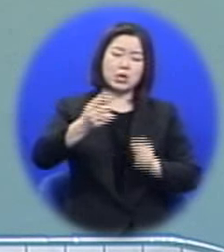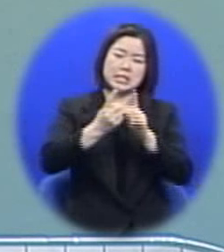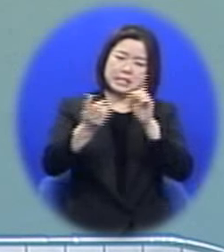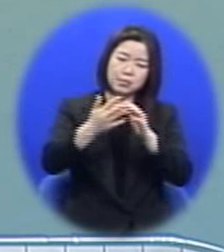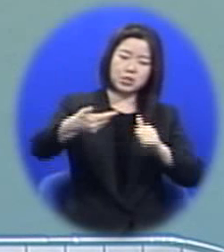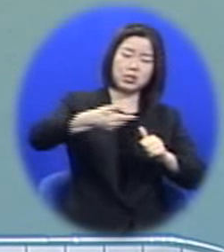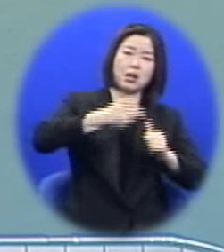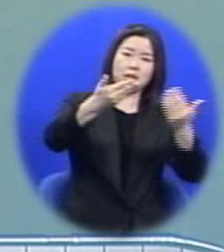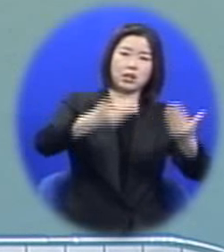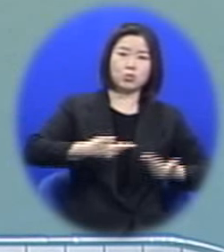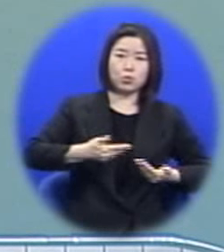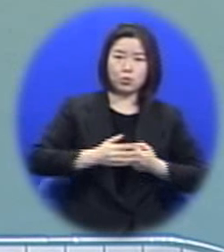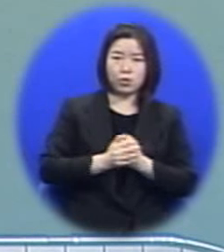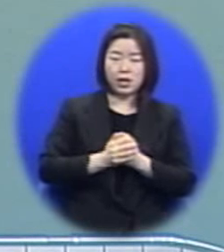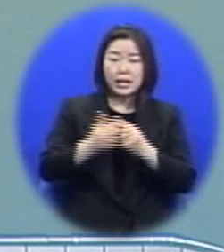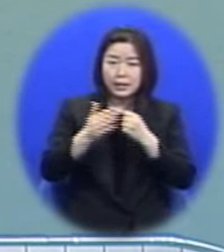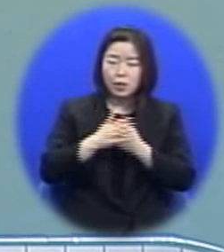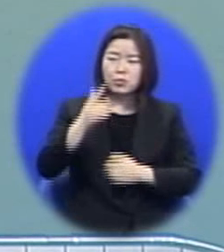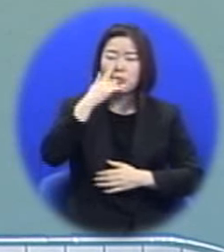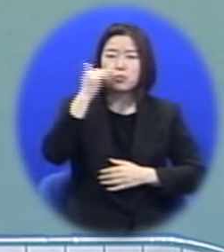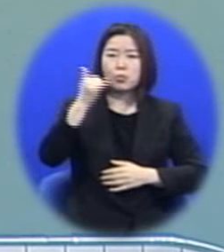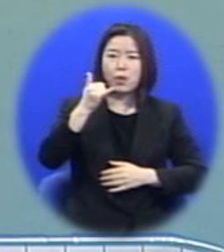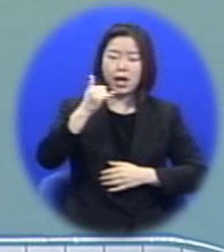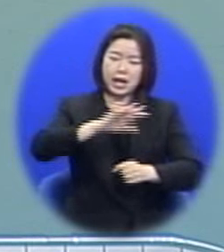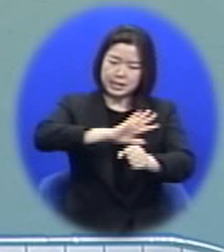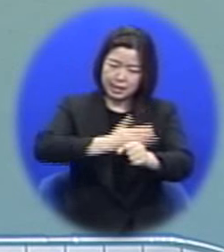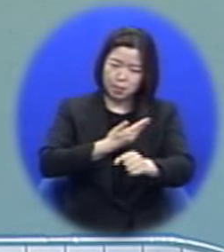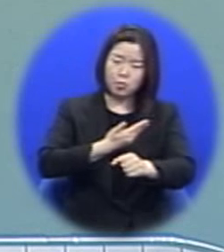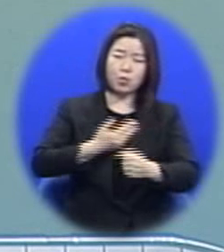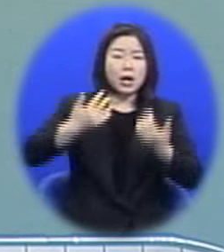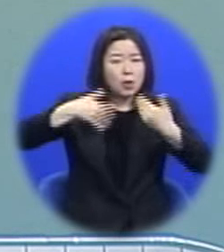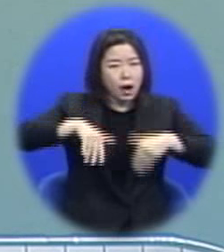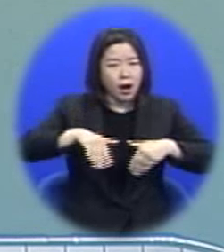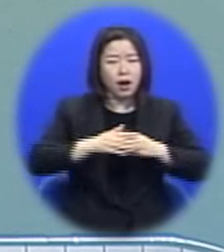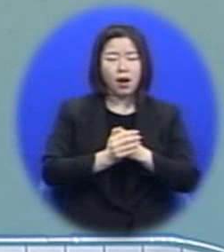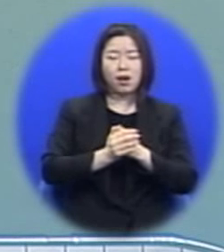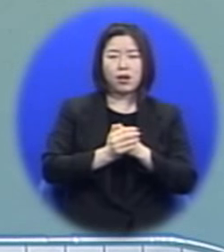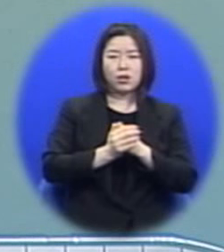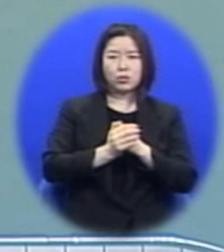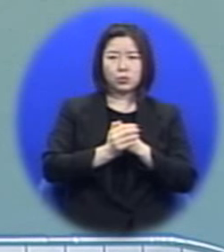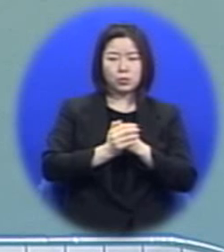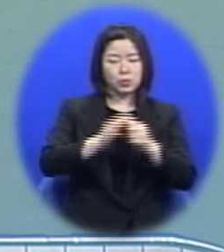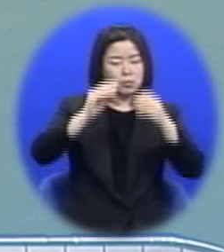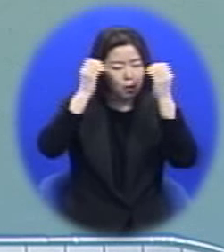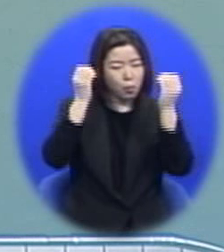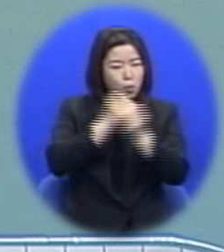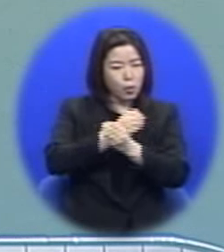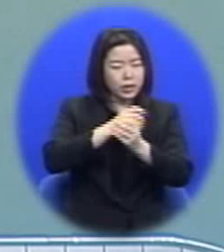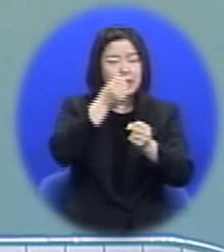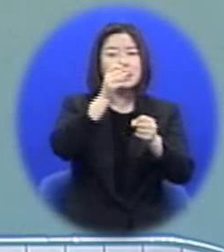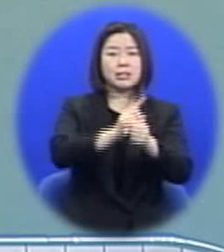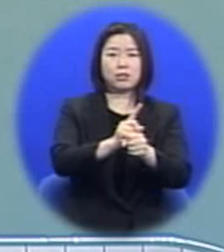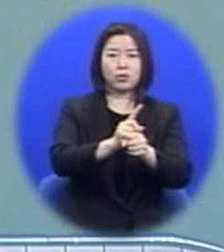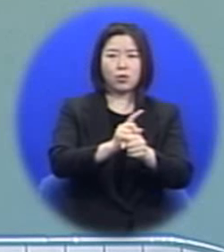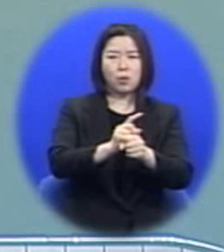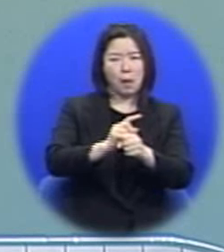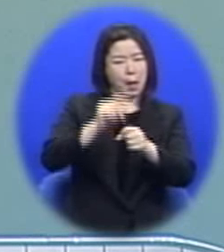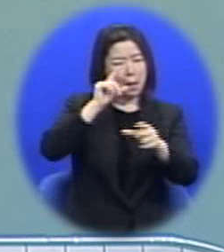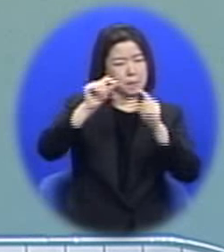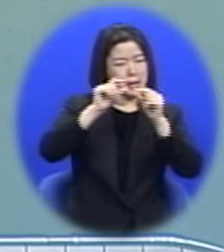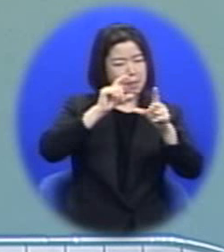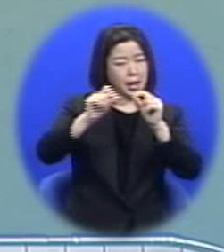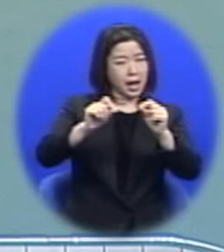부모님의 모든 연약한 부분들, 잘못된 성품들, 또는 왜곡된 성격, 모난 부분들이